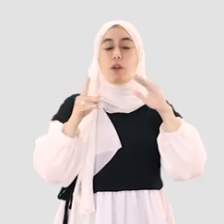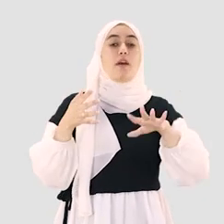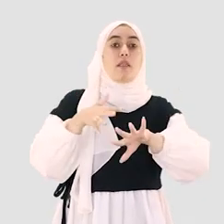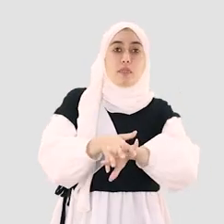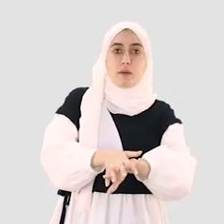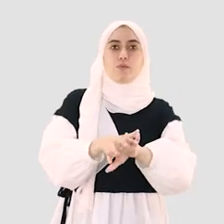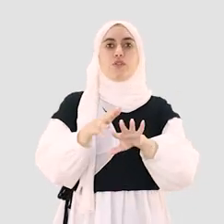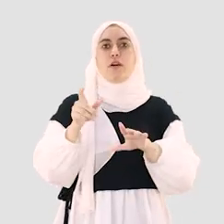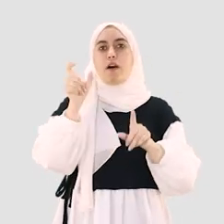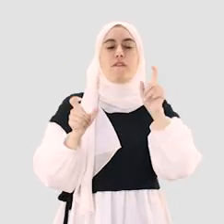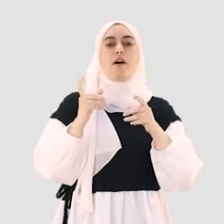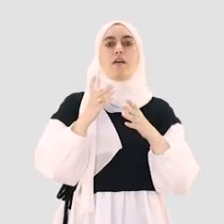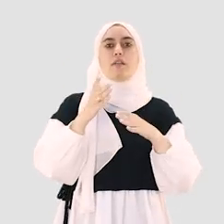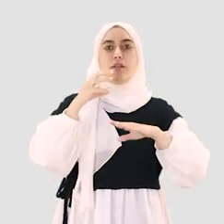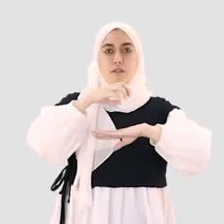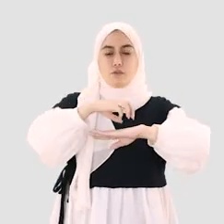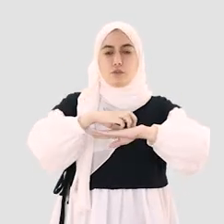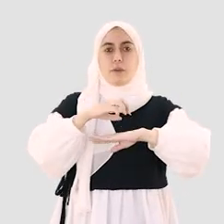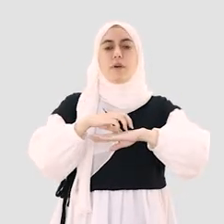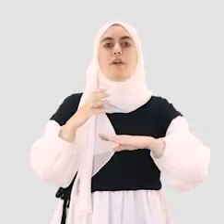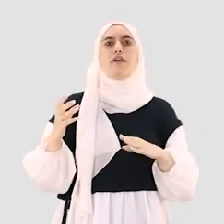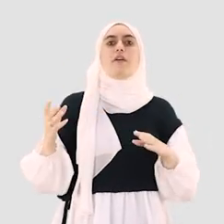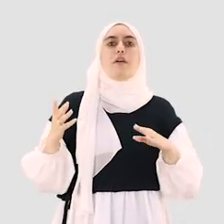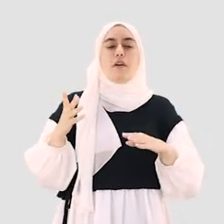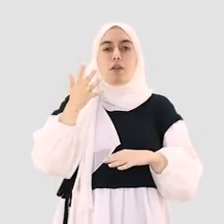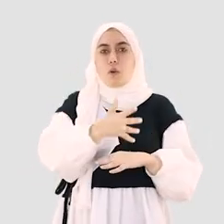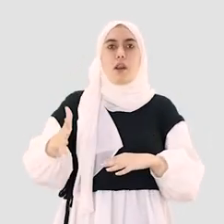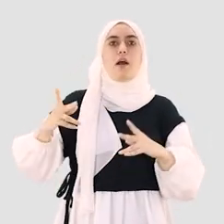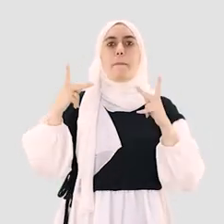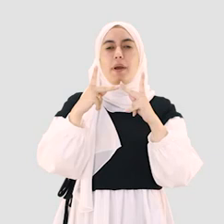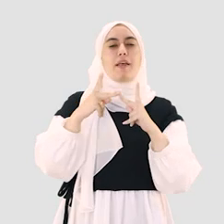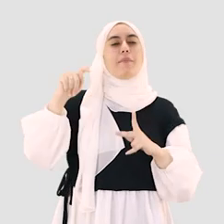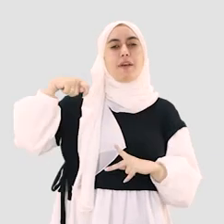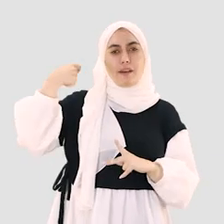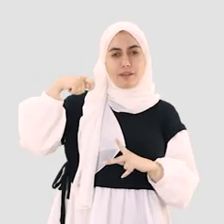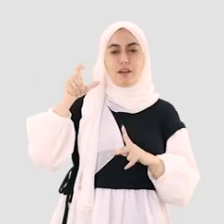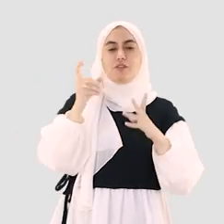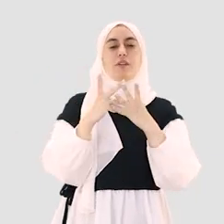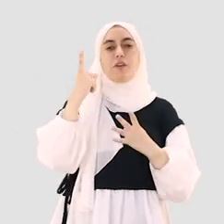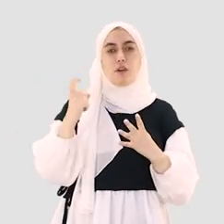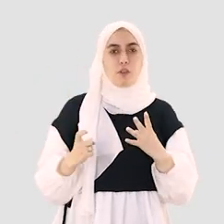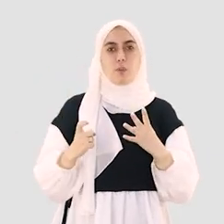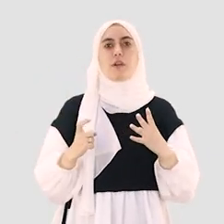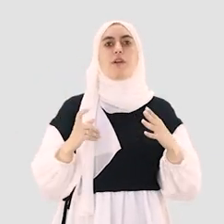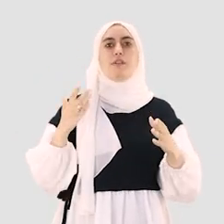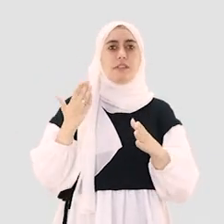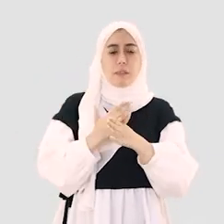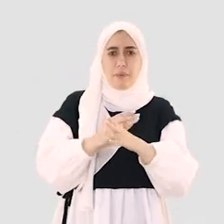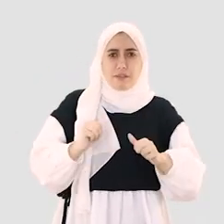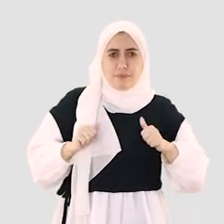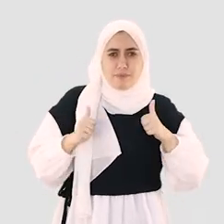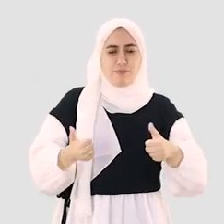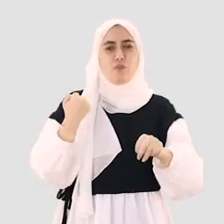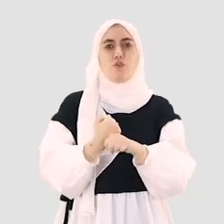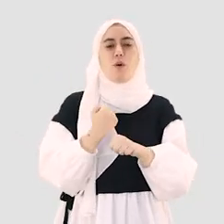دمج وتمكين افراد المجتمع الجامعي من طلبات واكاديميين واداريين من ذوي الاعاقه لاداء